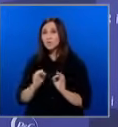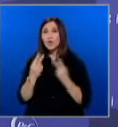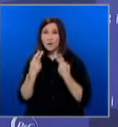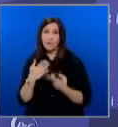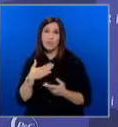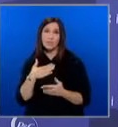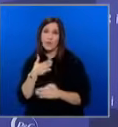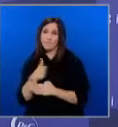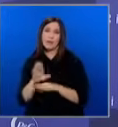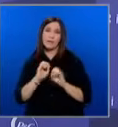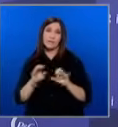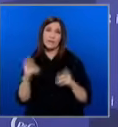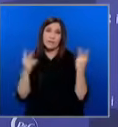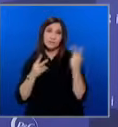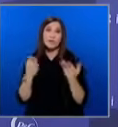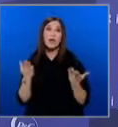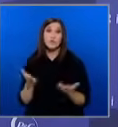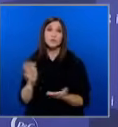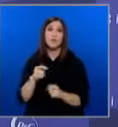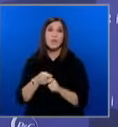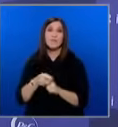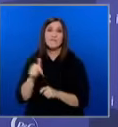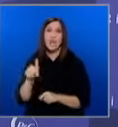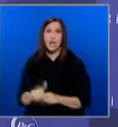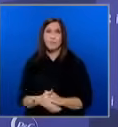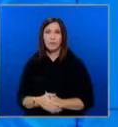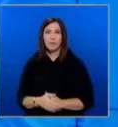следете нашите преки предавания, за да разберете какво ще направи Габи.